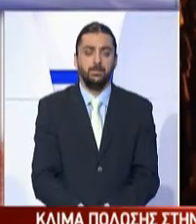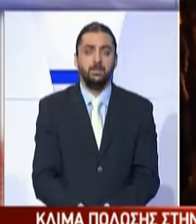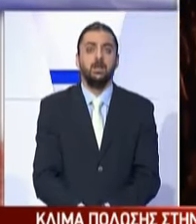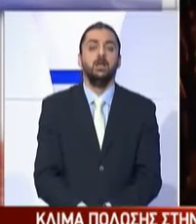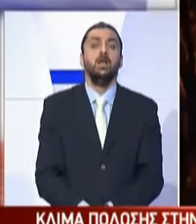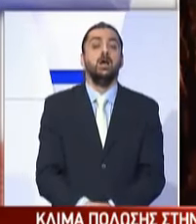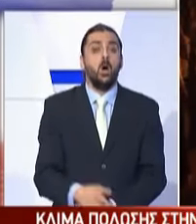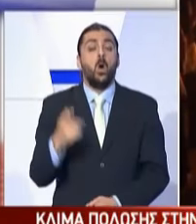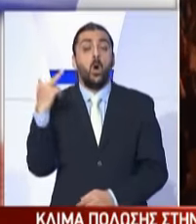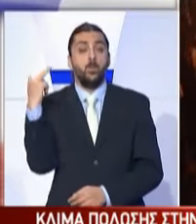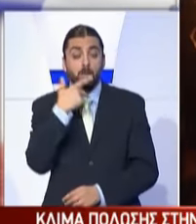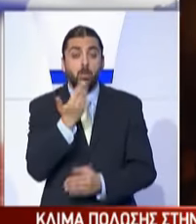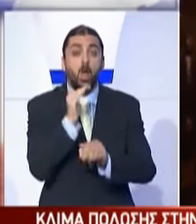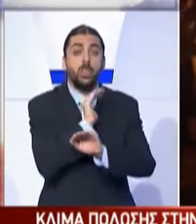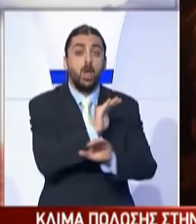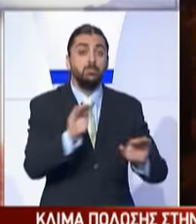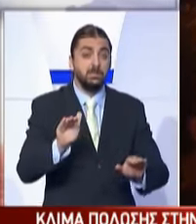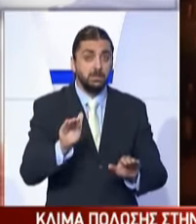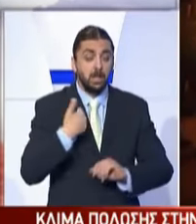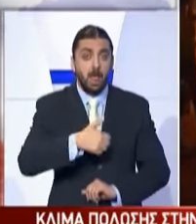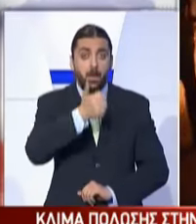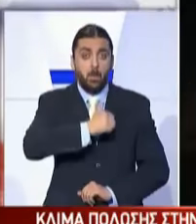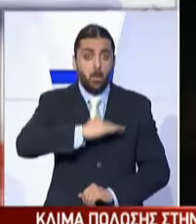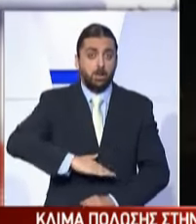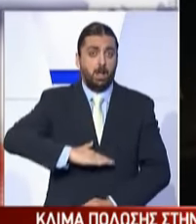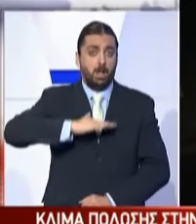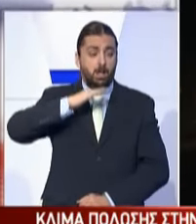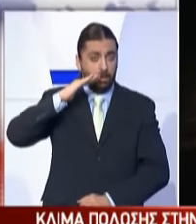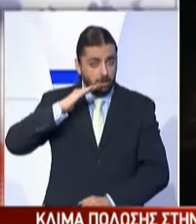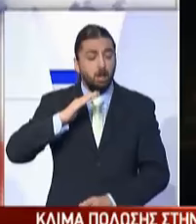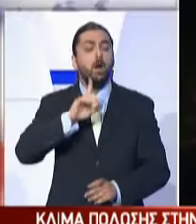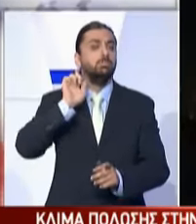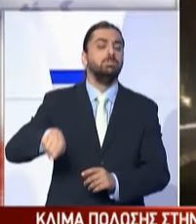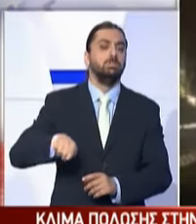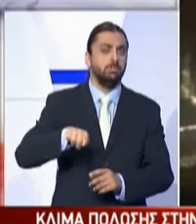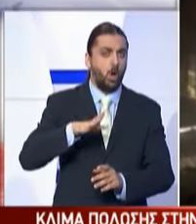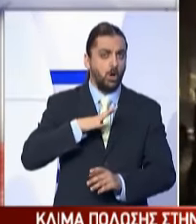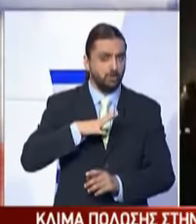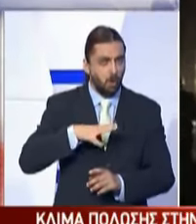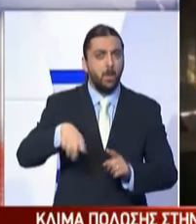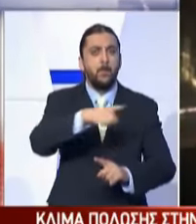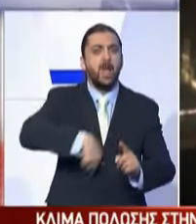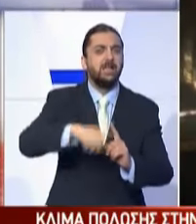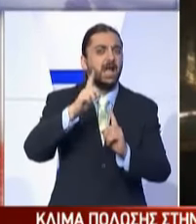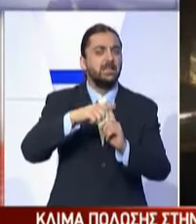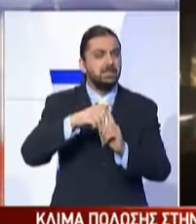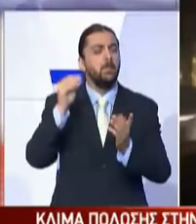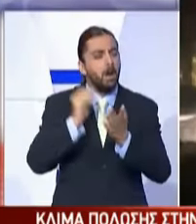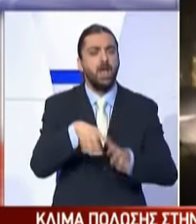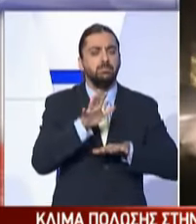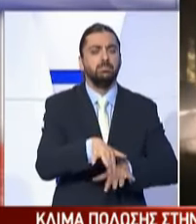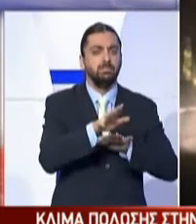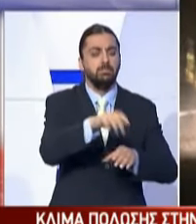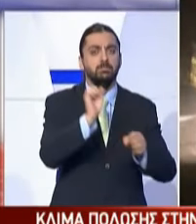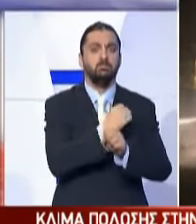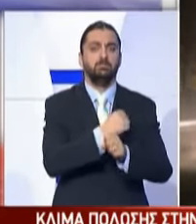Παρά τις προειδοποίησεις του Πρωθυπουργού Ερντογάν ότι η υπομονή έχει τα όρια της, η πλατεία Ταξίν πλημμύρισε ξανά με διαδηλωτές που επιμένουν εδώ και μέρες στο αίτημά